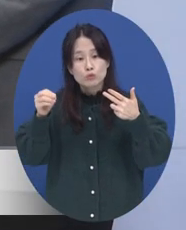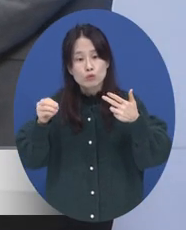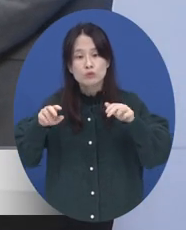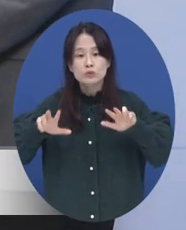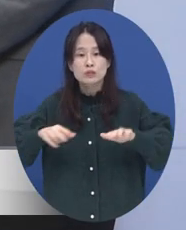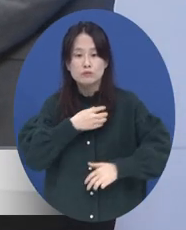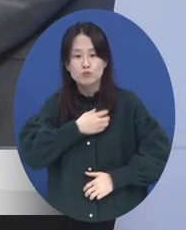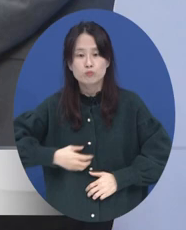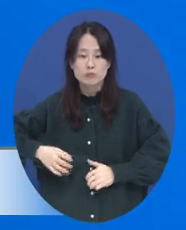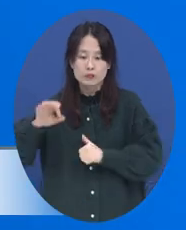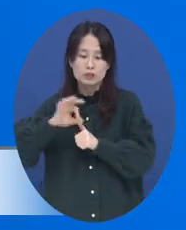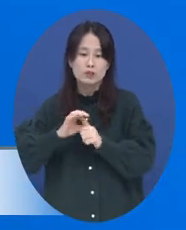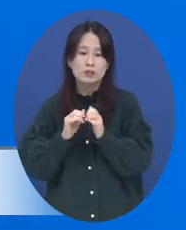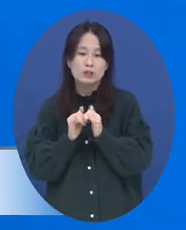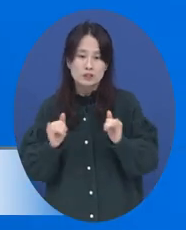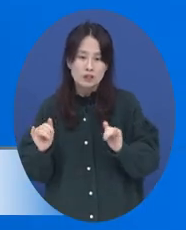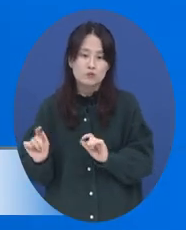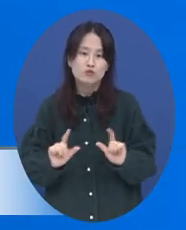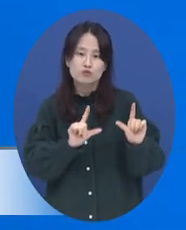37.6%는 현재